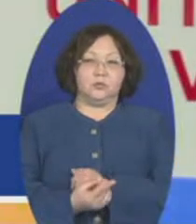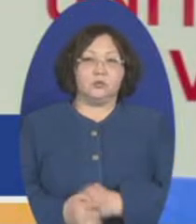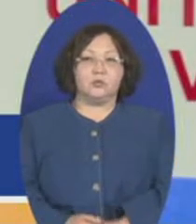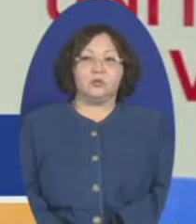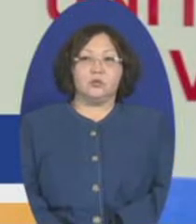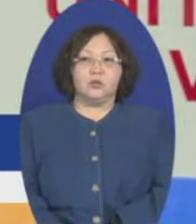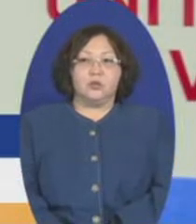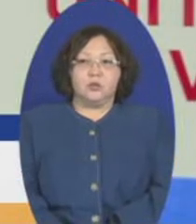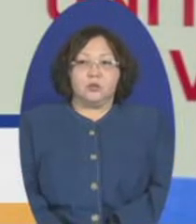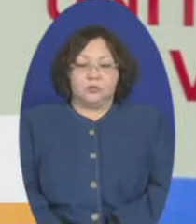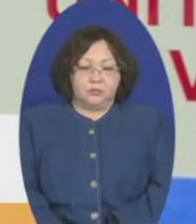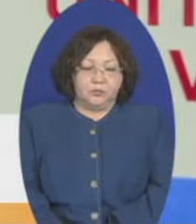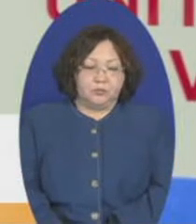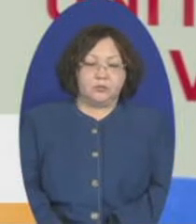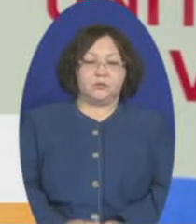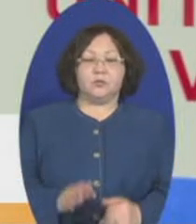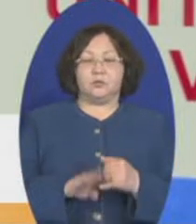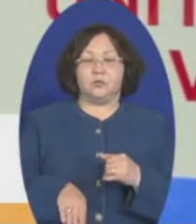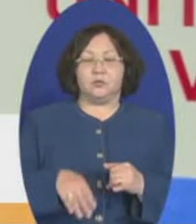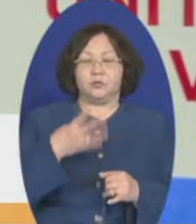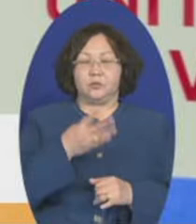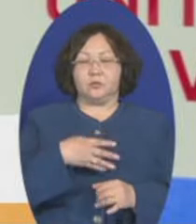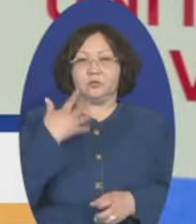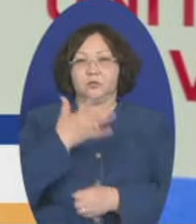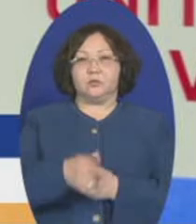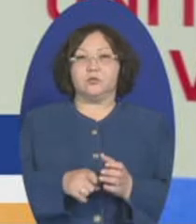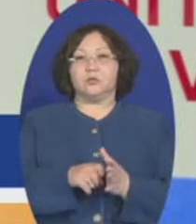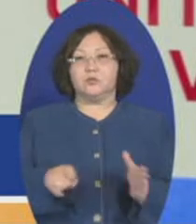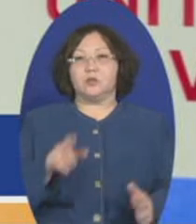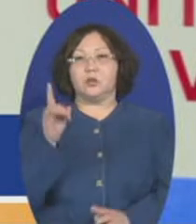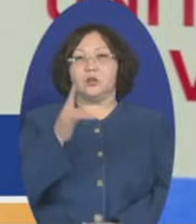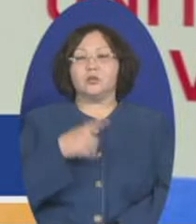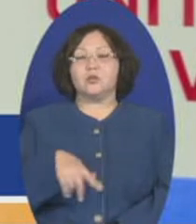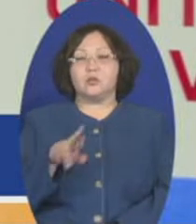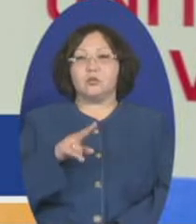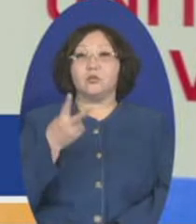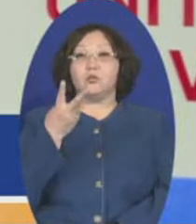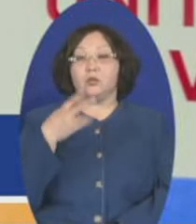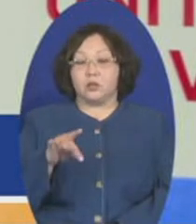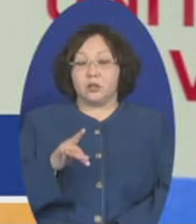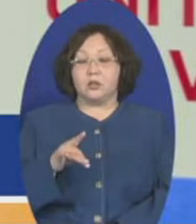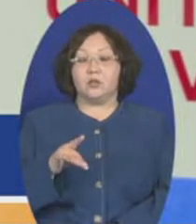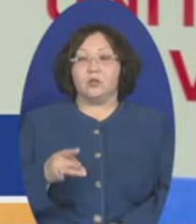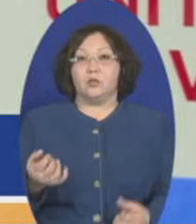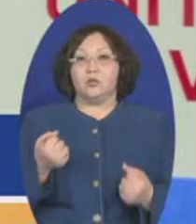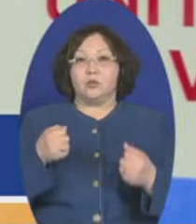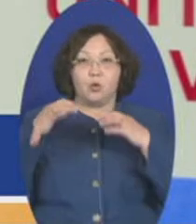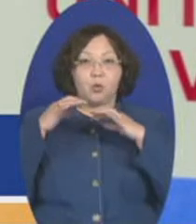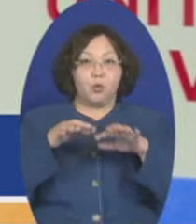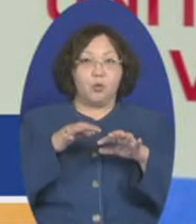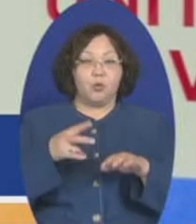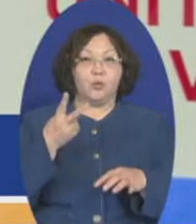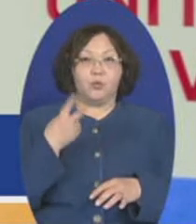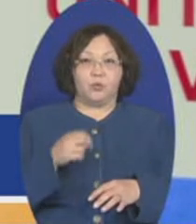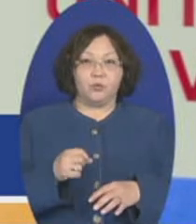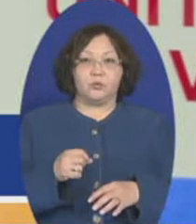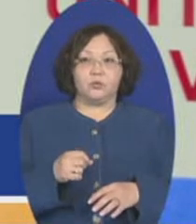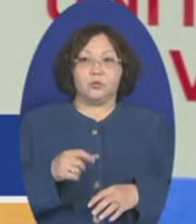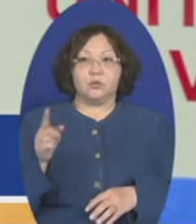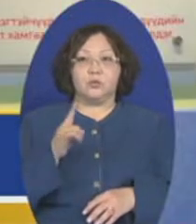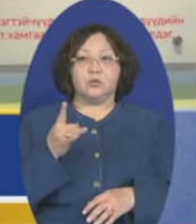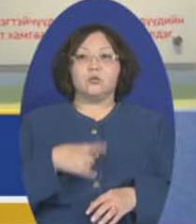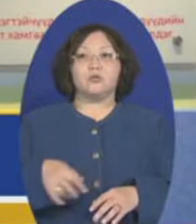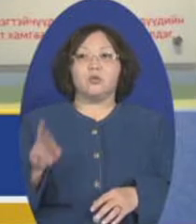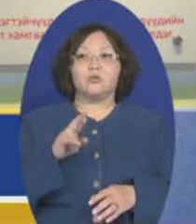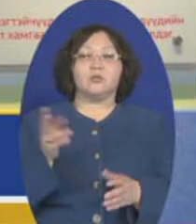болсон. Сүүлийн 5 жилийн одоо дөрөвжлөх болж байгаа бас зуудын үед заамун одоо үер хүчтэй салхи шорон шорох гэдэг бас энэ зуудын давтамжууд бол өндөр